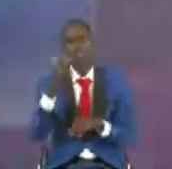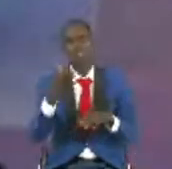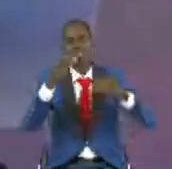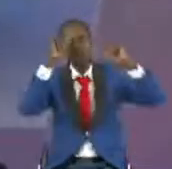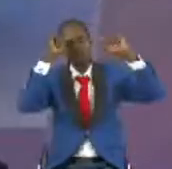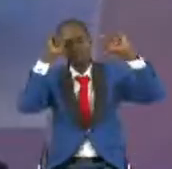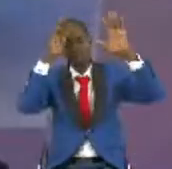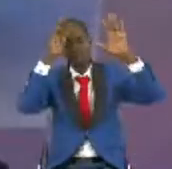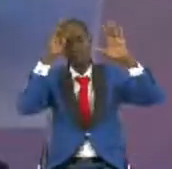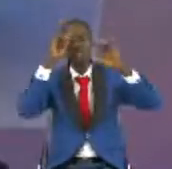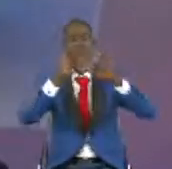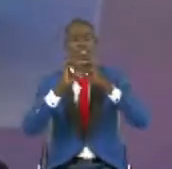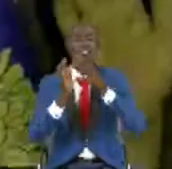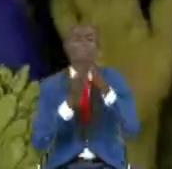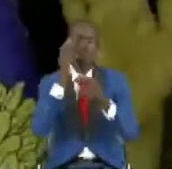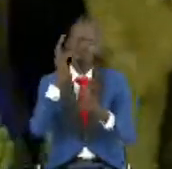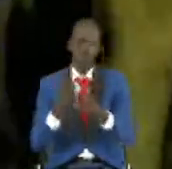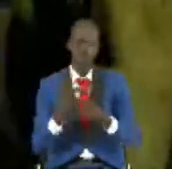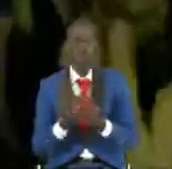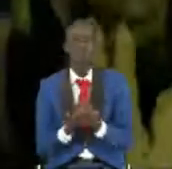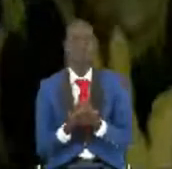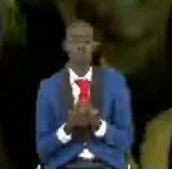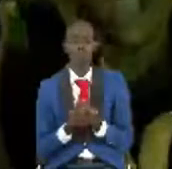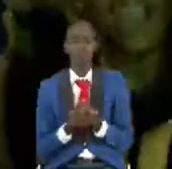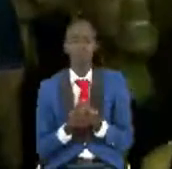Père, au nom de Jésus,